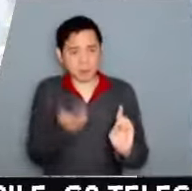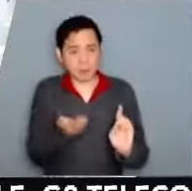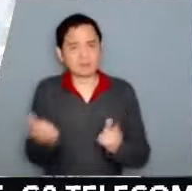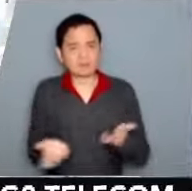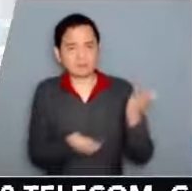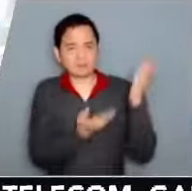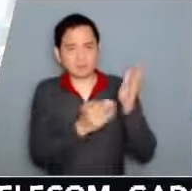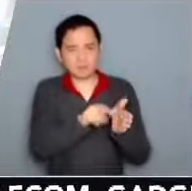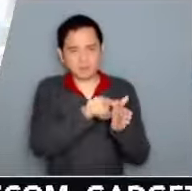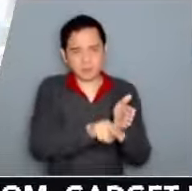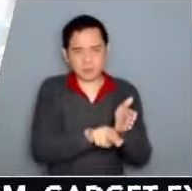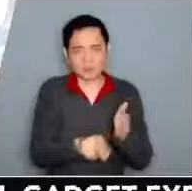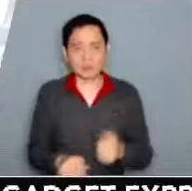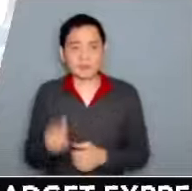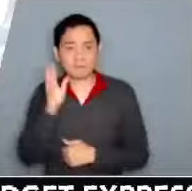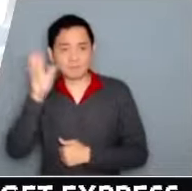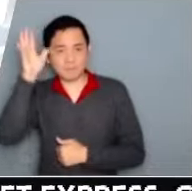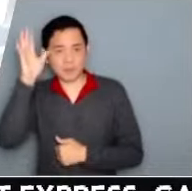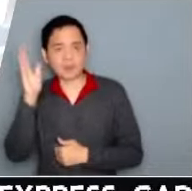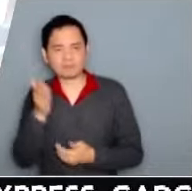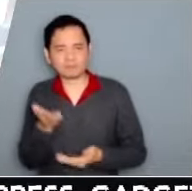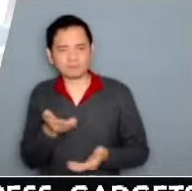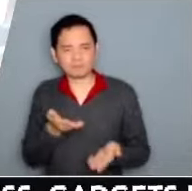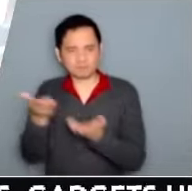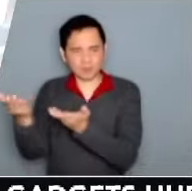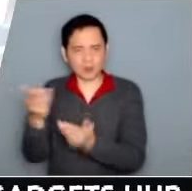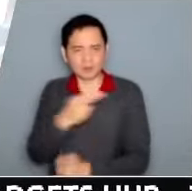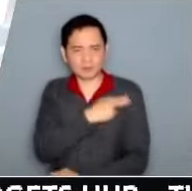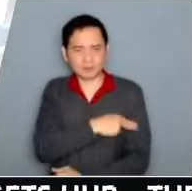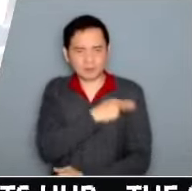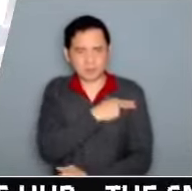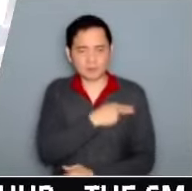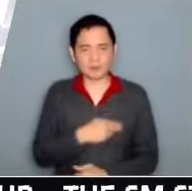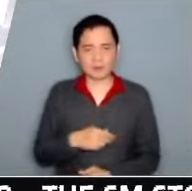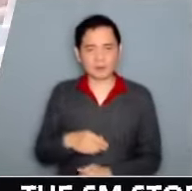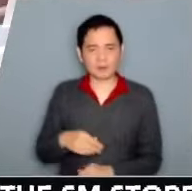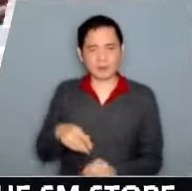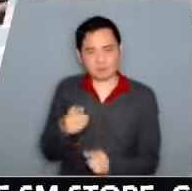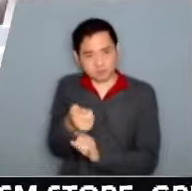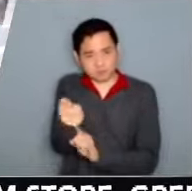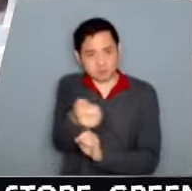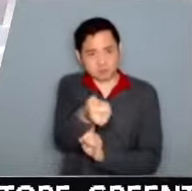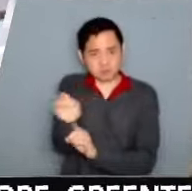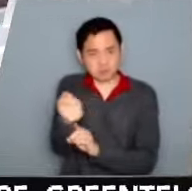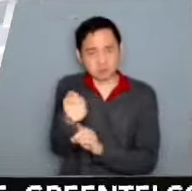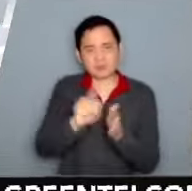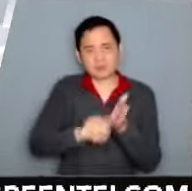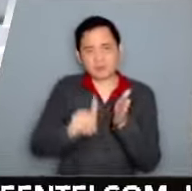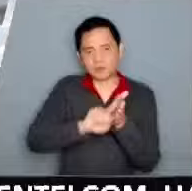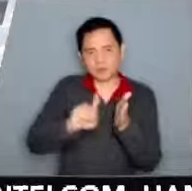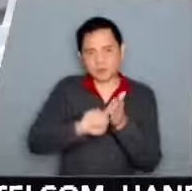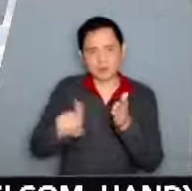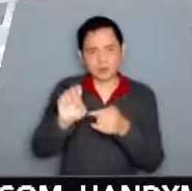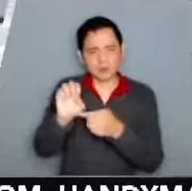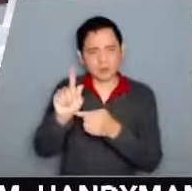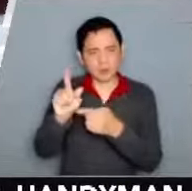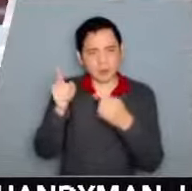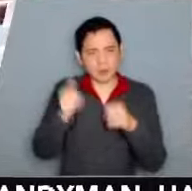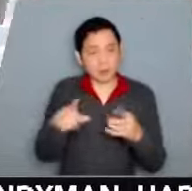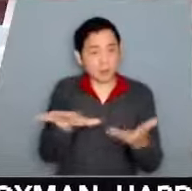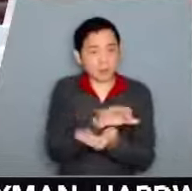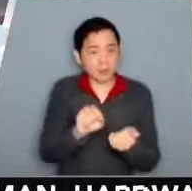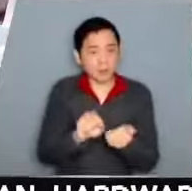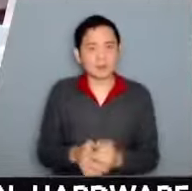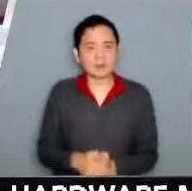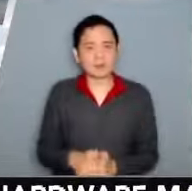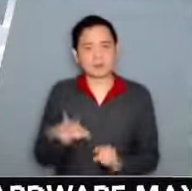mga magulang niya. Iniimbisigahan pa ng Paco Fire Station ang sanhinang sunog na tumupok sa tinatayang 70,000 pisong halaga ng